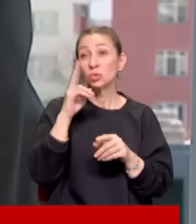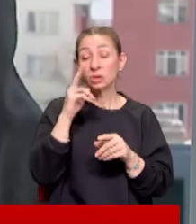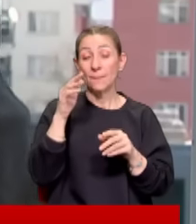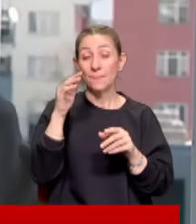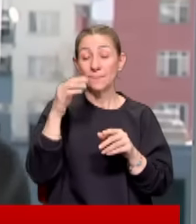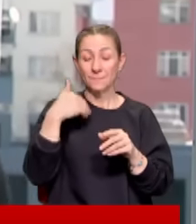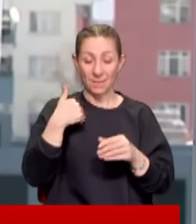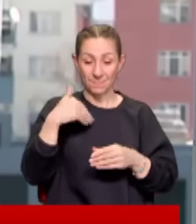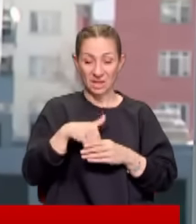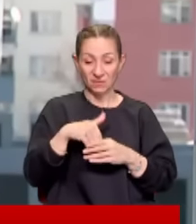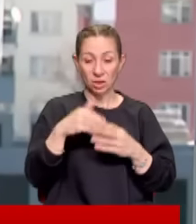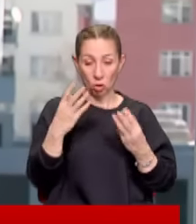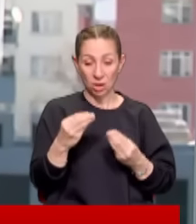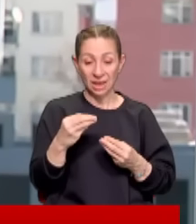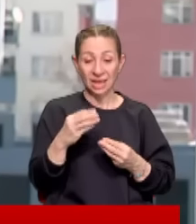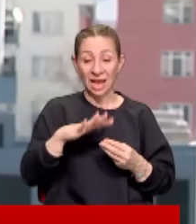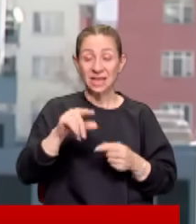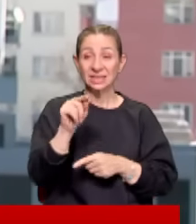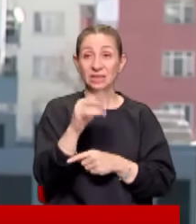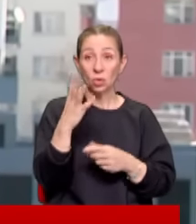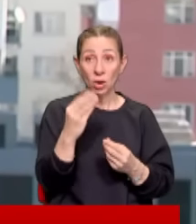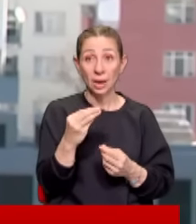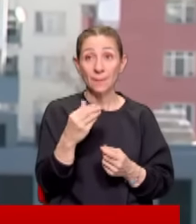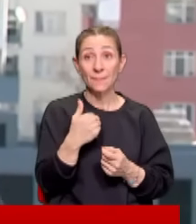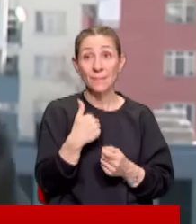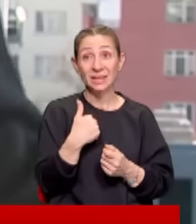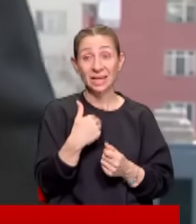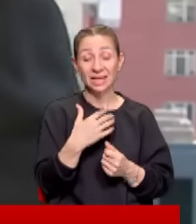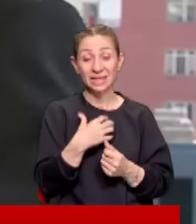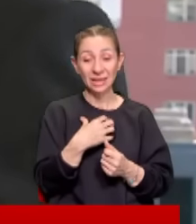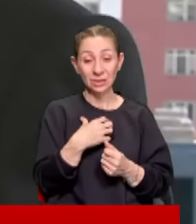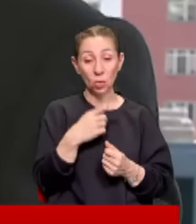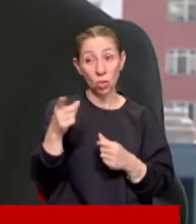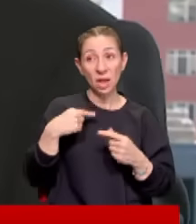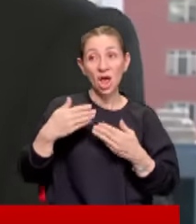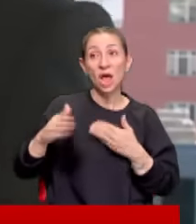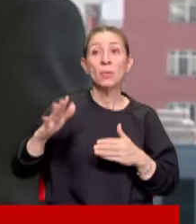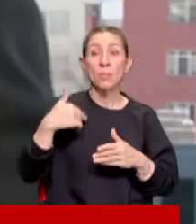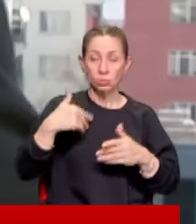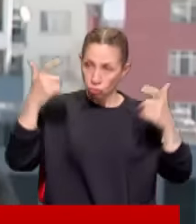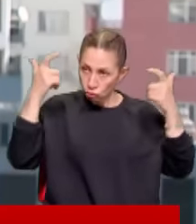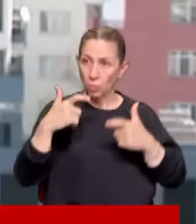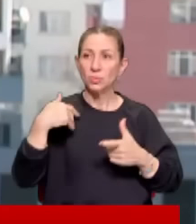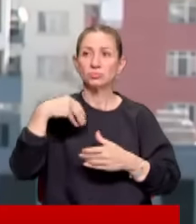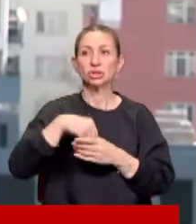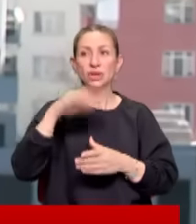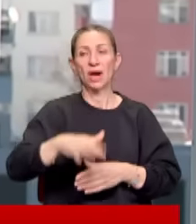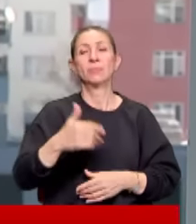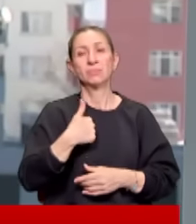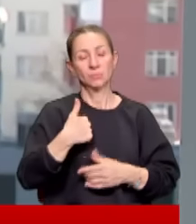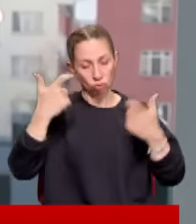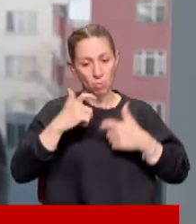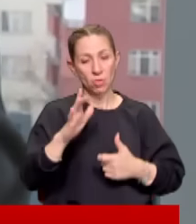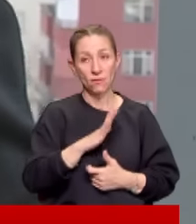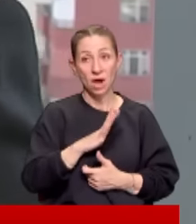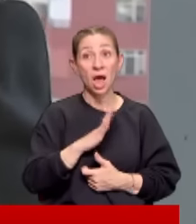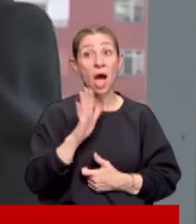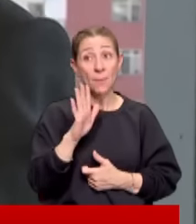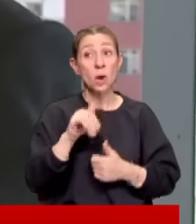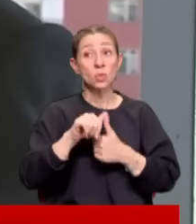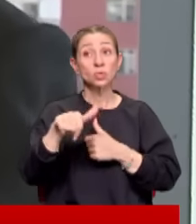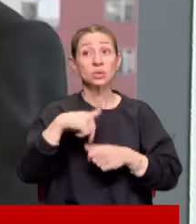milletvekili olarak, daha önceki genel sekreteri olarak ben de kendimi bundan ayrı tutamam. Ben de bu sorumluluğun bir parçasıyım. Ancak